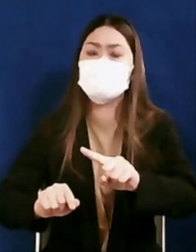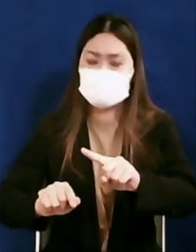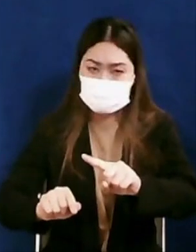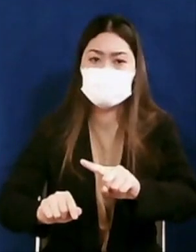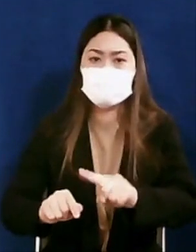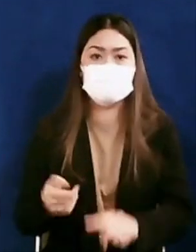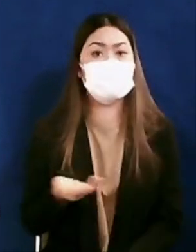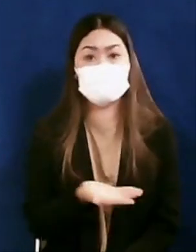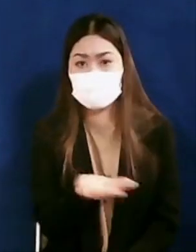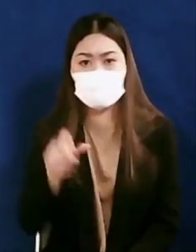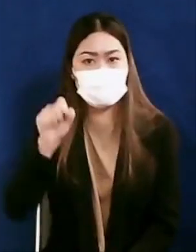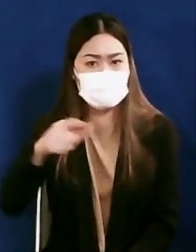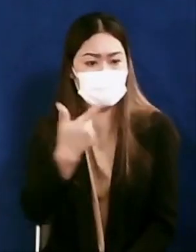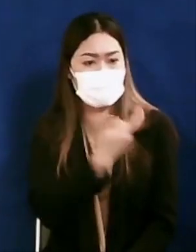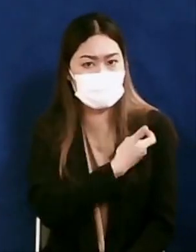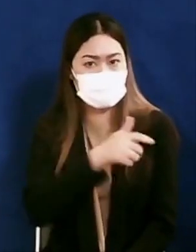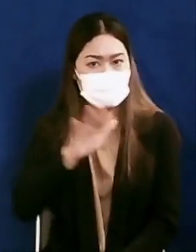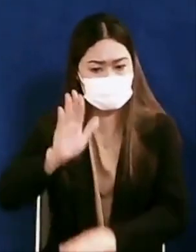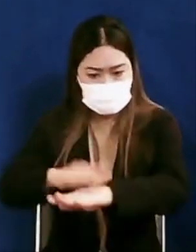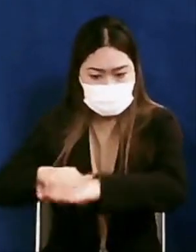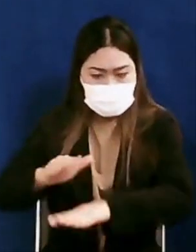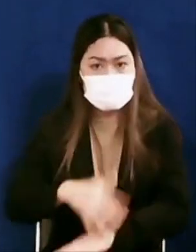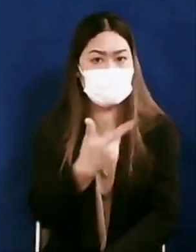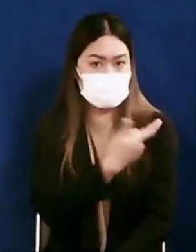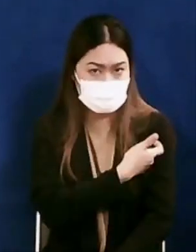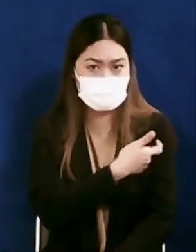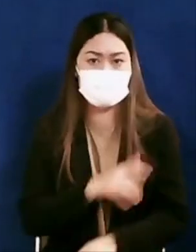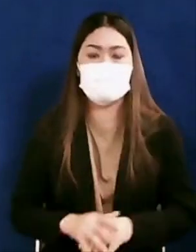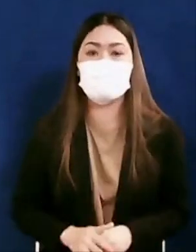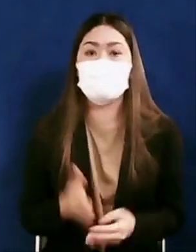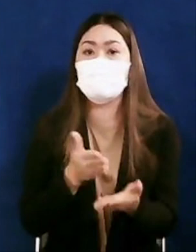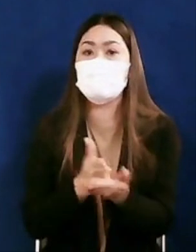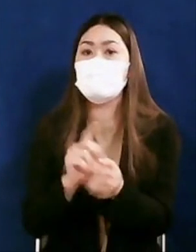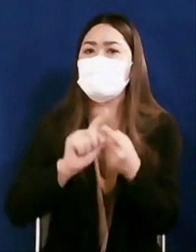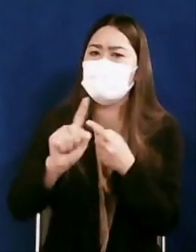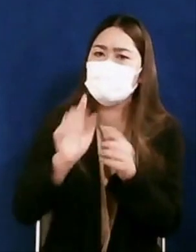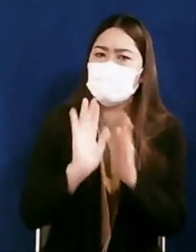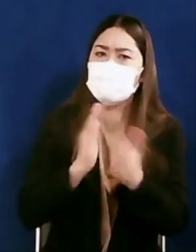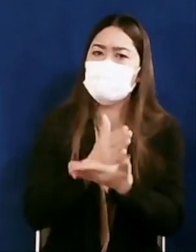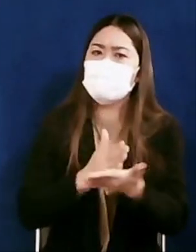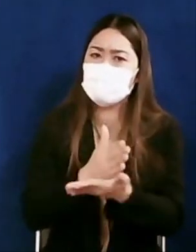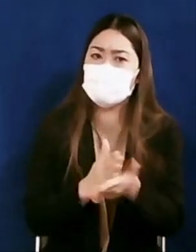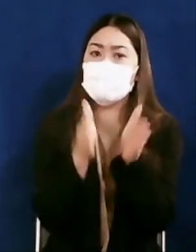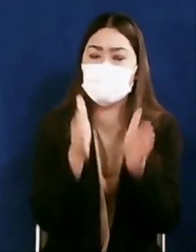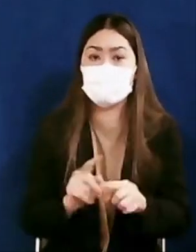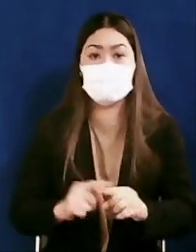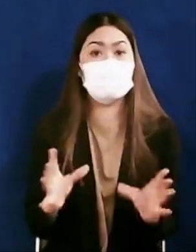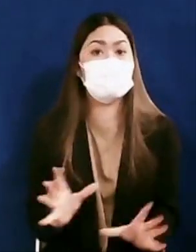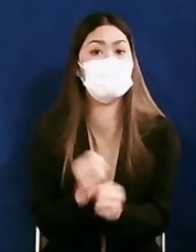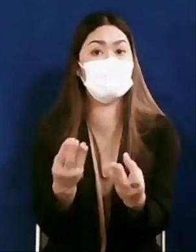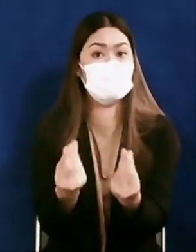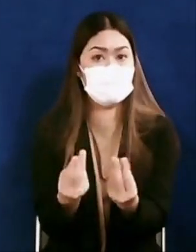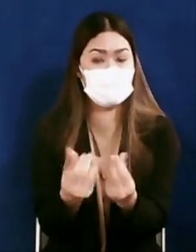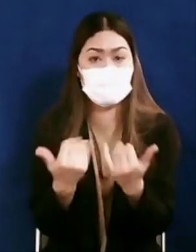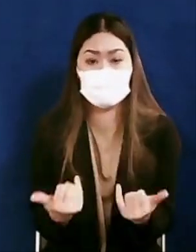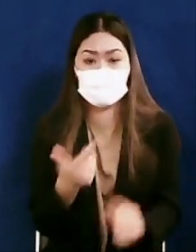ะก็ต้องรีบไปหาคนมาฉีดวัคซีนนะครับเขต1อีกประมาณครึ่งหนึ่งแต่ตัวเลขตัวนี้วันนี้เนี่ย